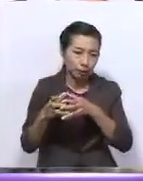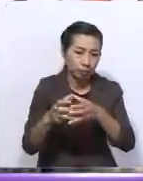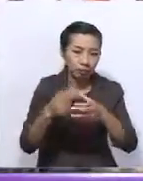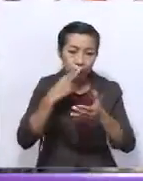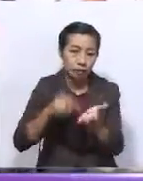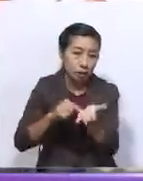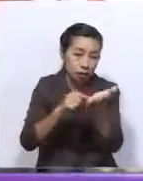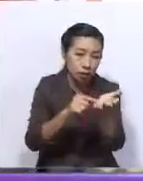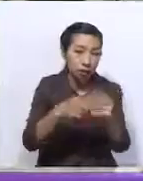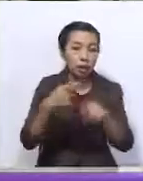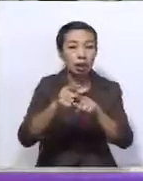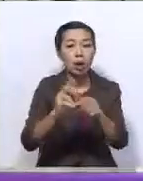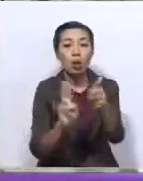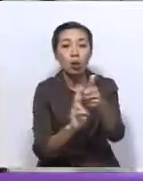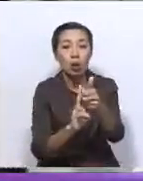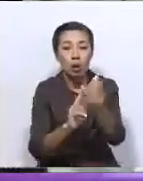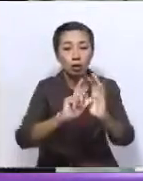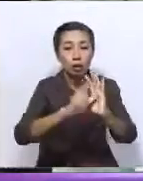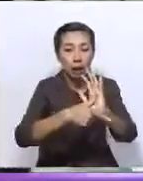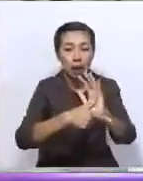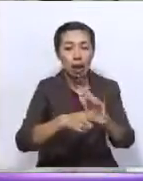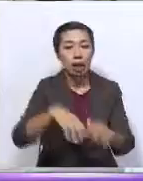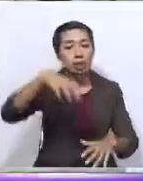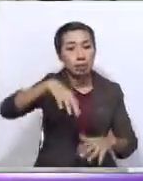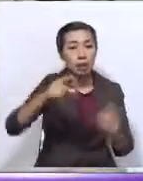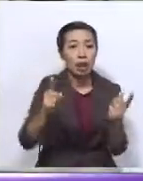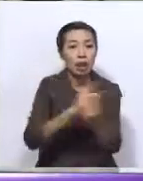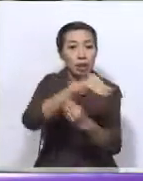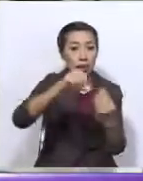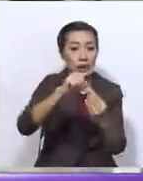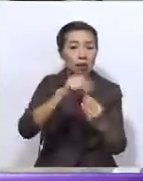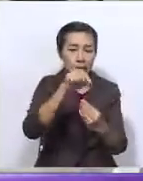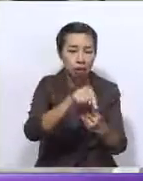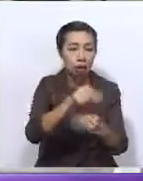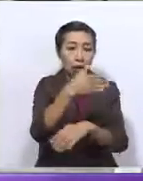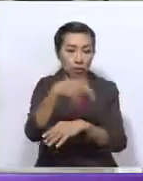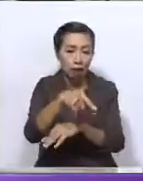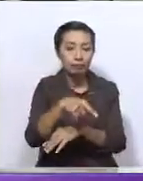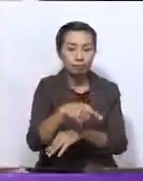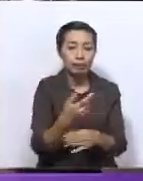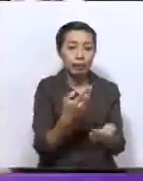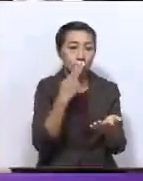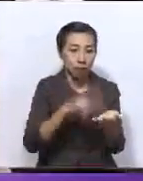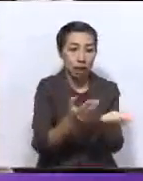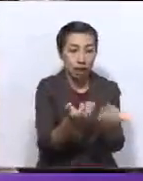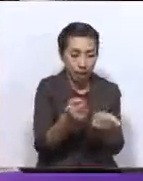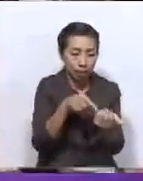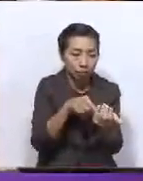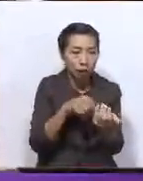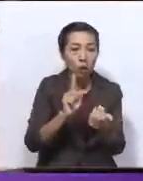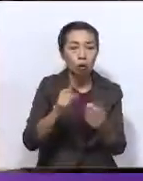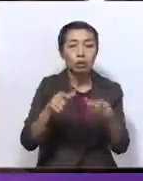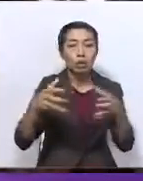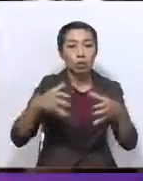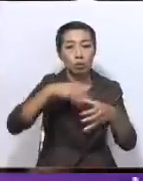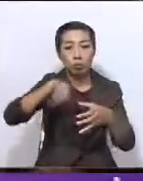การพัฒนาการเศรษฐกิจและสังคมแห่งชาติเป็นผู้แทนรับหนังสือจากกลุ่มเครือข่ายประชาชน ะคะเพื่อยื่นข้อเสนอข้อเรียกร้องต่